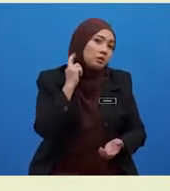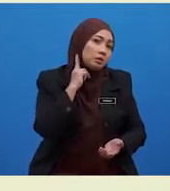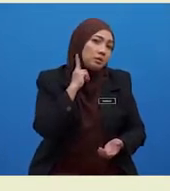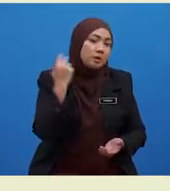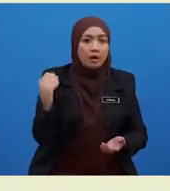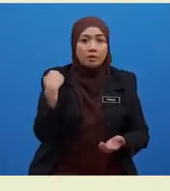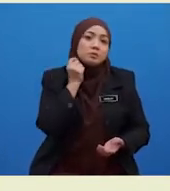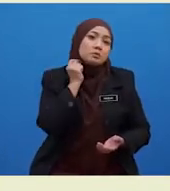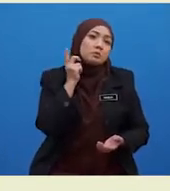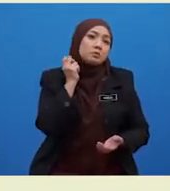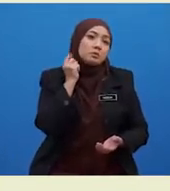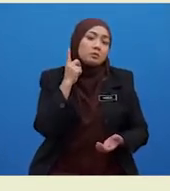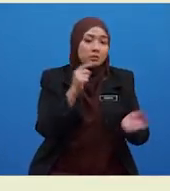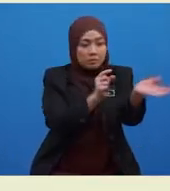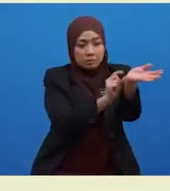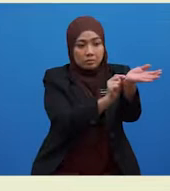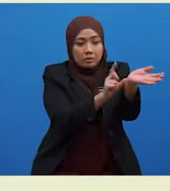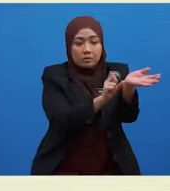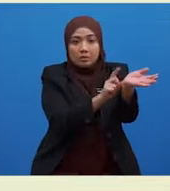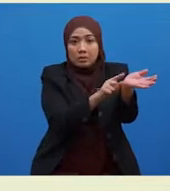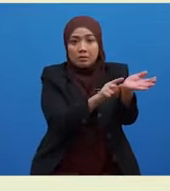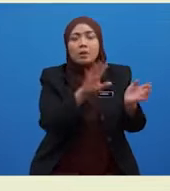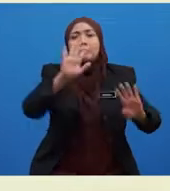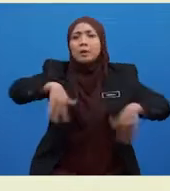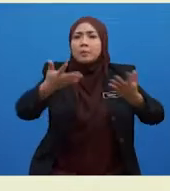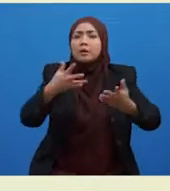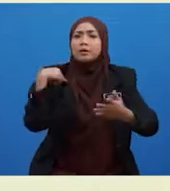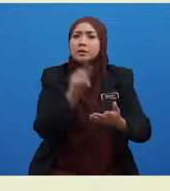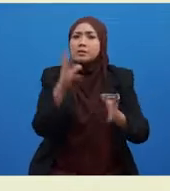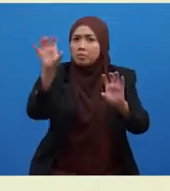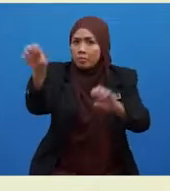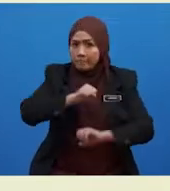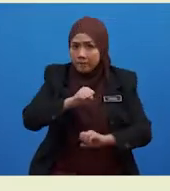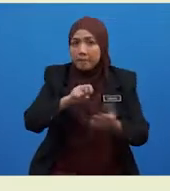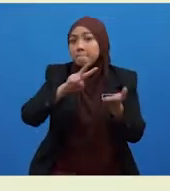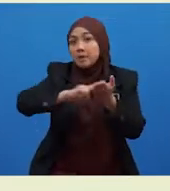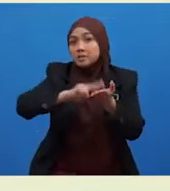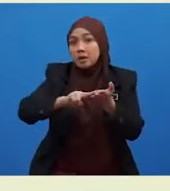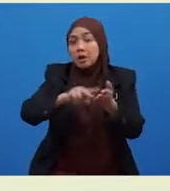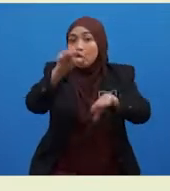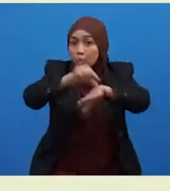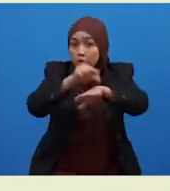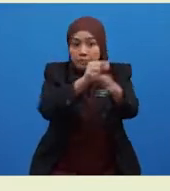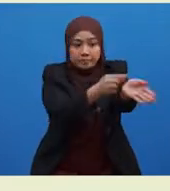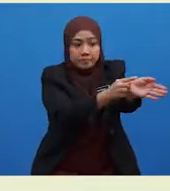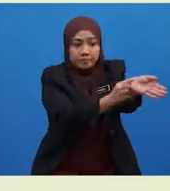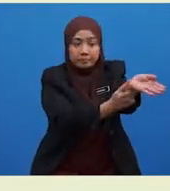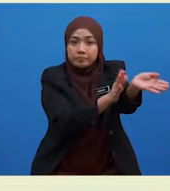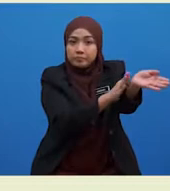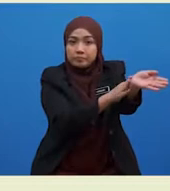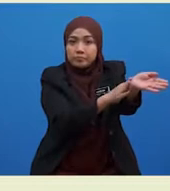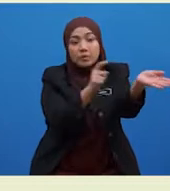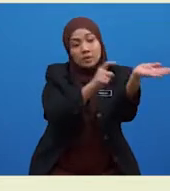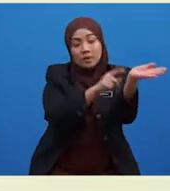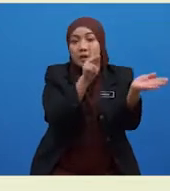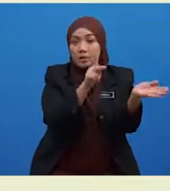Bagaimana untuk mengambil bacaan nadi di pergelangan tangan? Nadi boleh dibaca melalui pergelangan tangan kiri